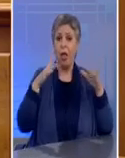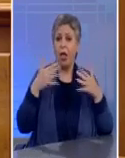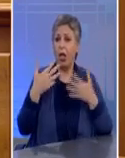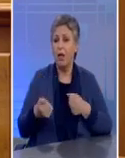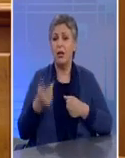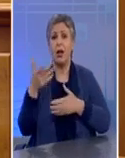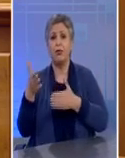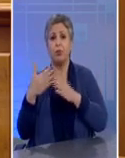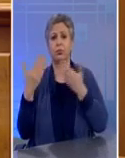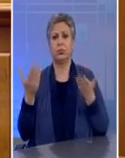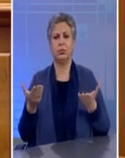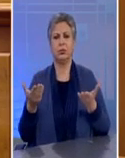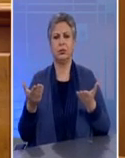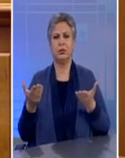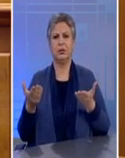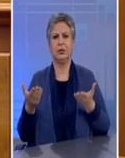Είπε ο κύριος Μητσοτάκης